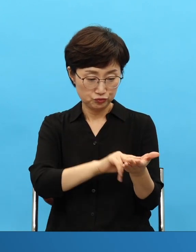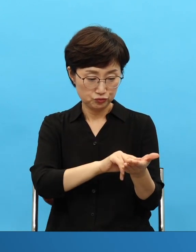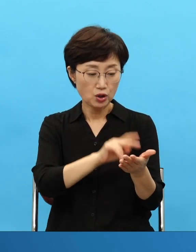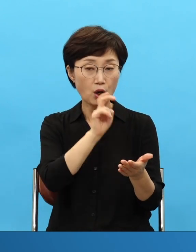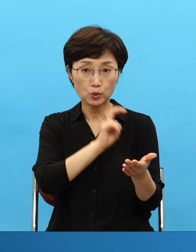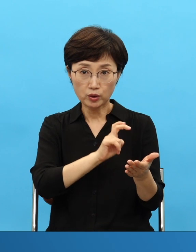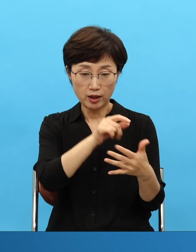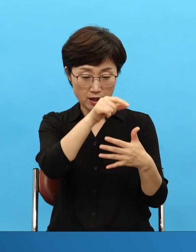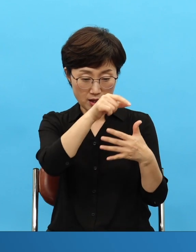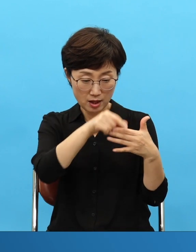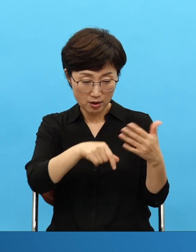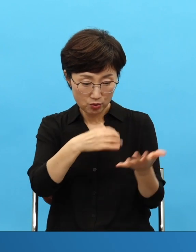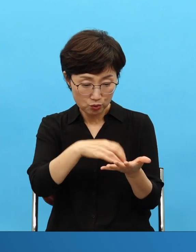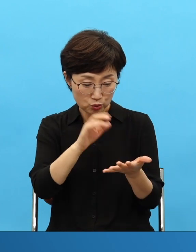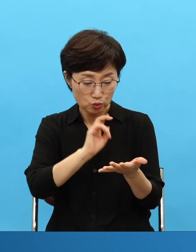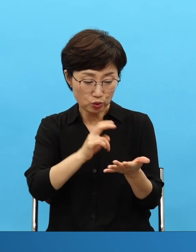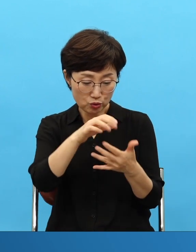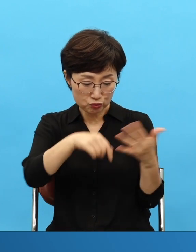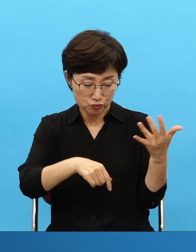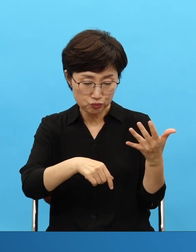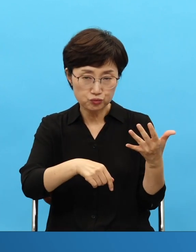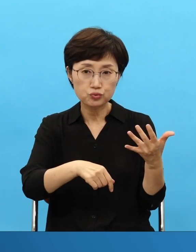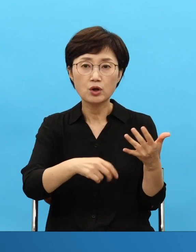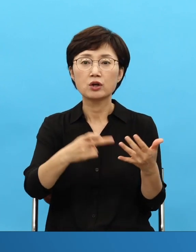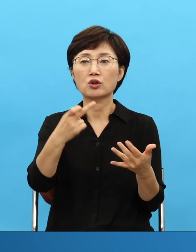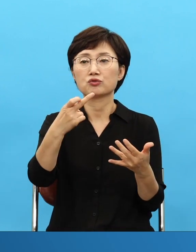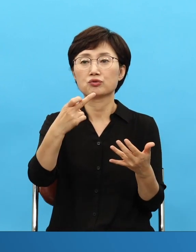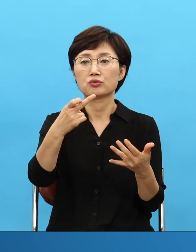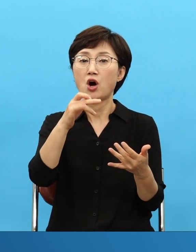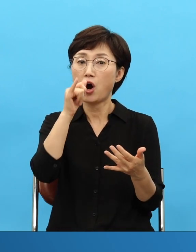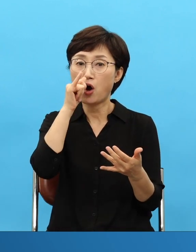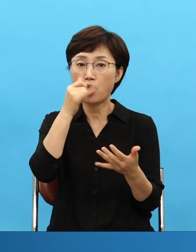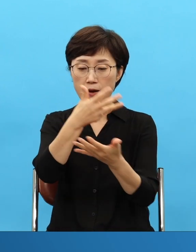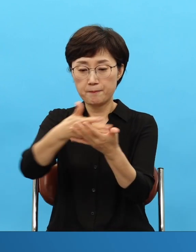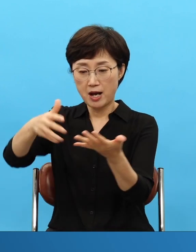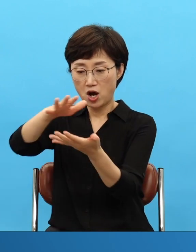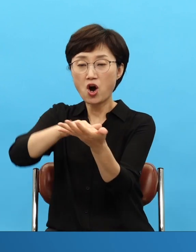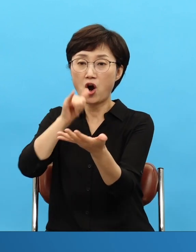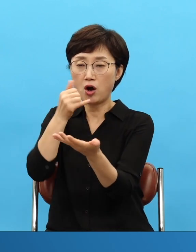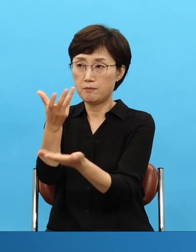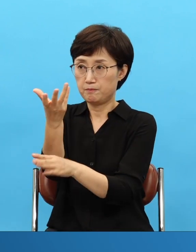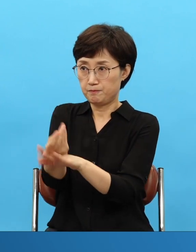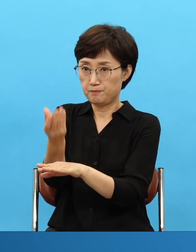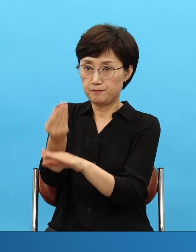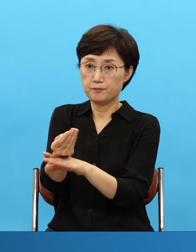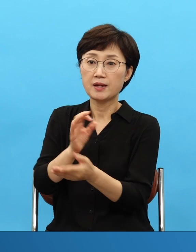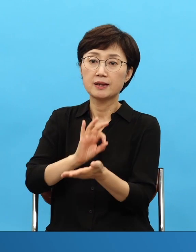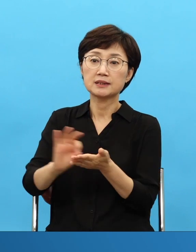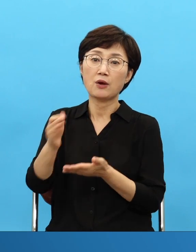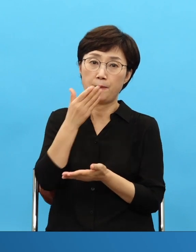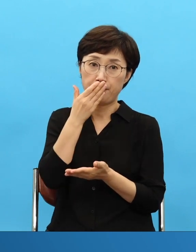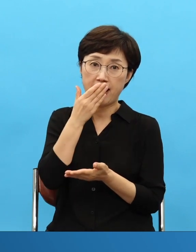12곡의 악보가 PDF 파일로 올라가 있으며 누구나 다운로드받아 사용할 수 있습니다.